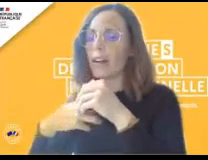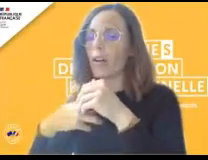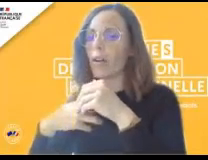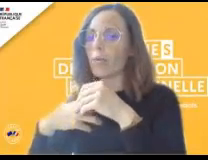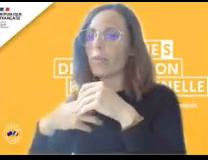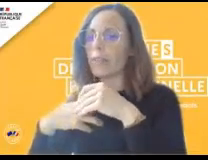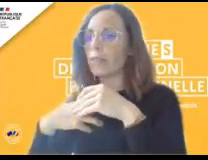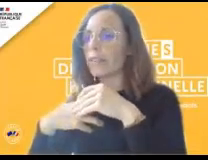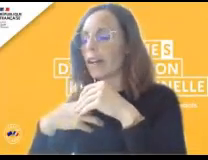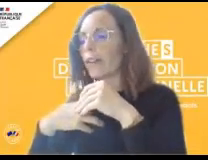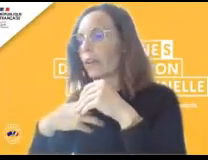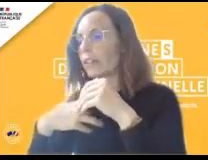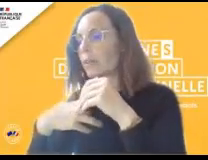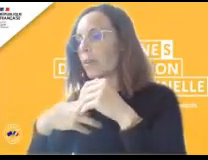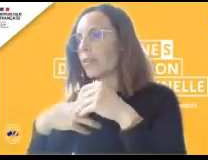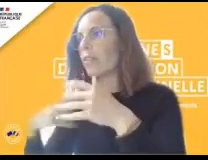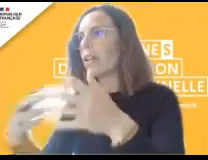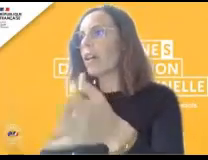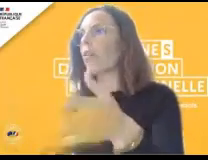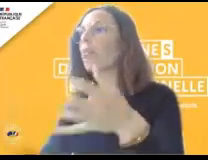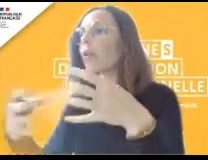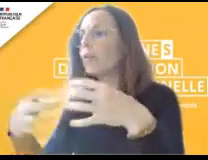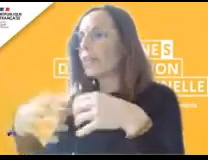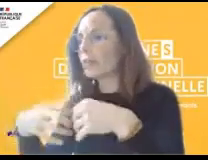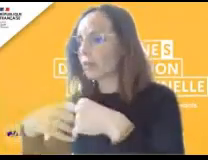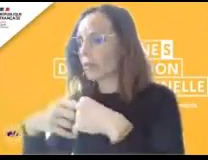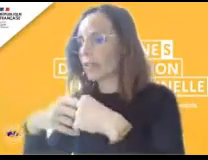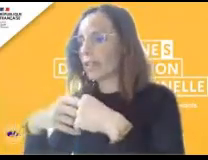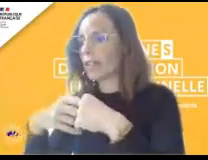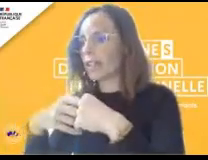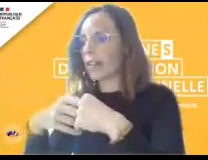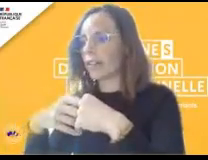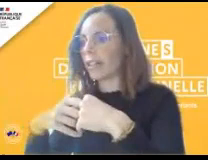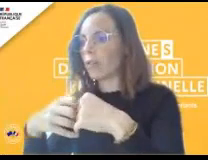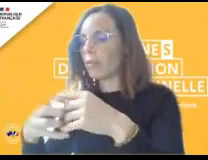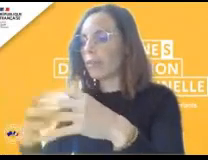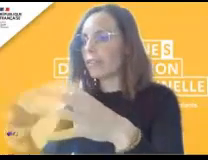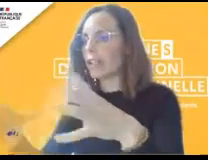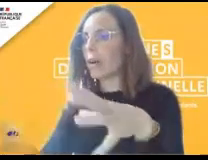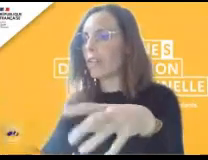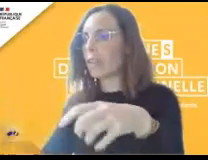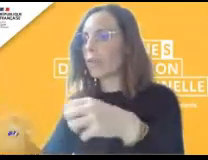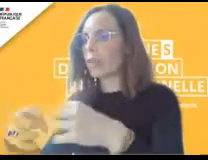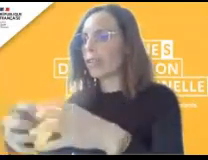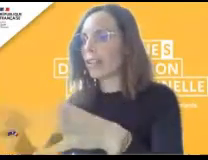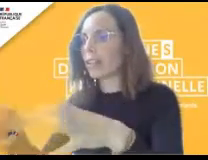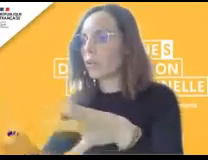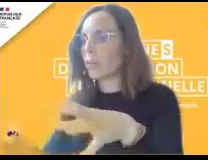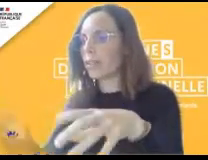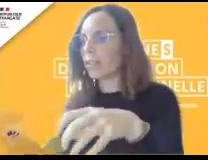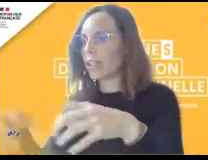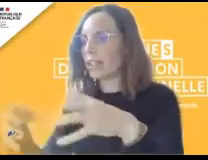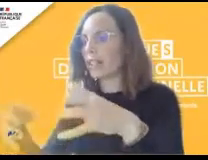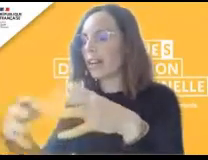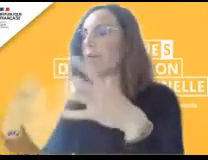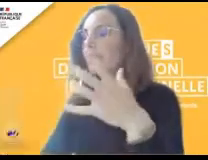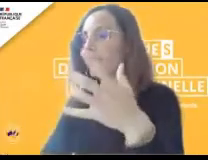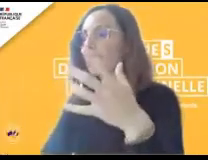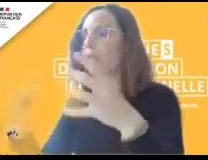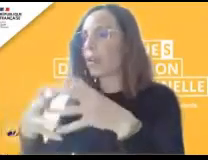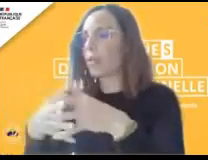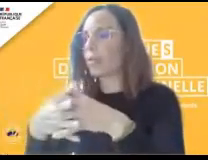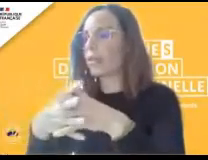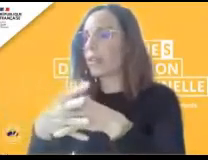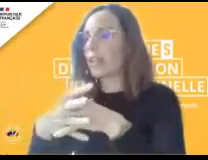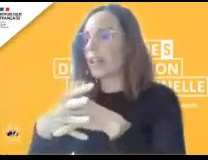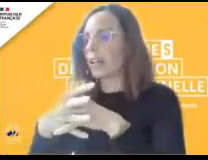salariés ou des travailleurs indépendants en premier niveau de conseil et qu'on fait finalement avec eux un état des lieux partagé, etc. Ben